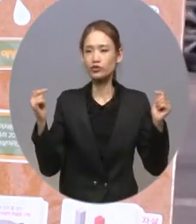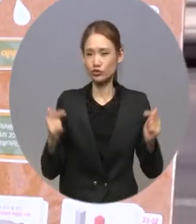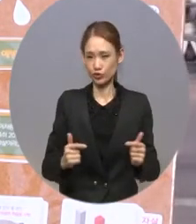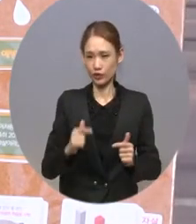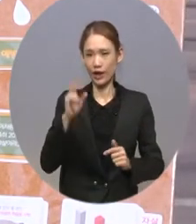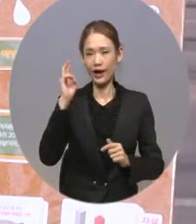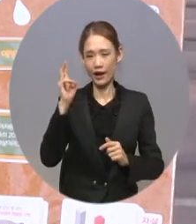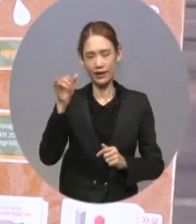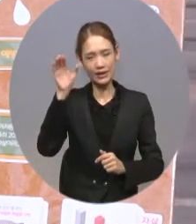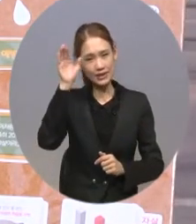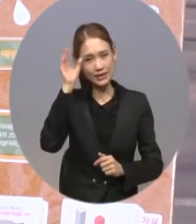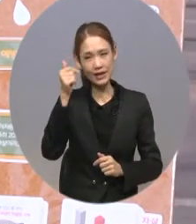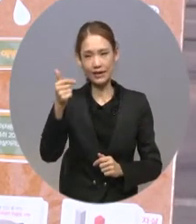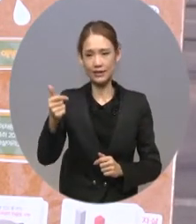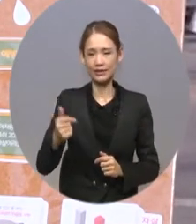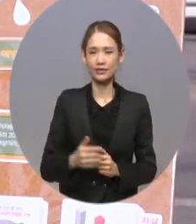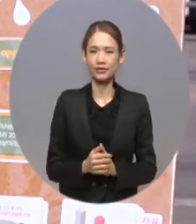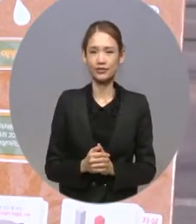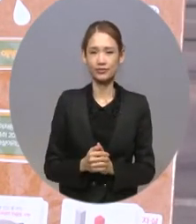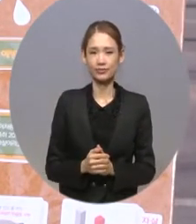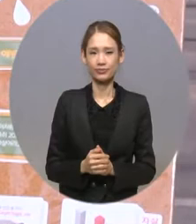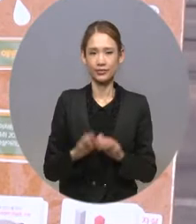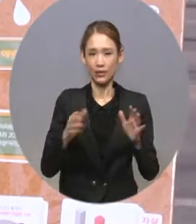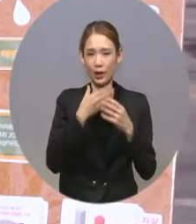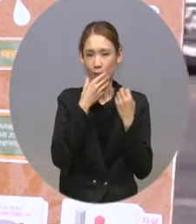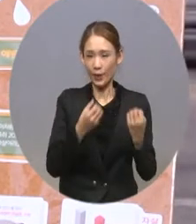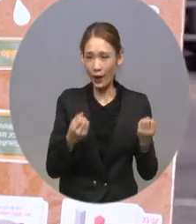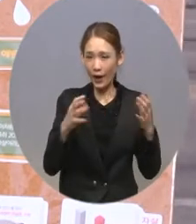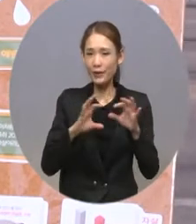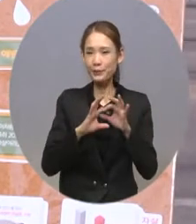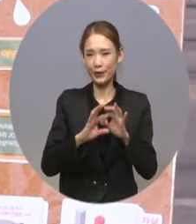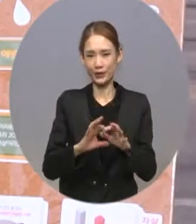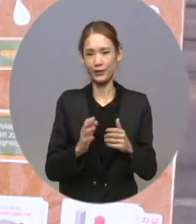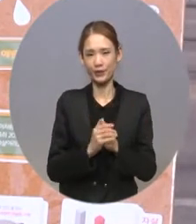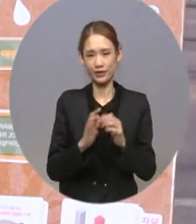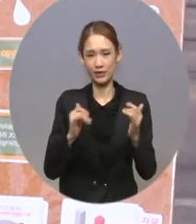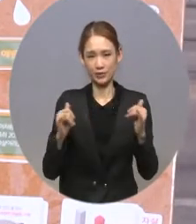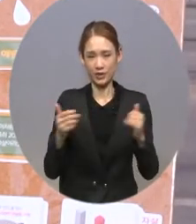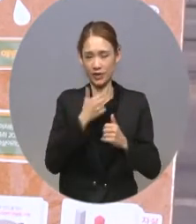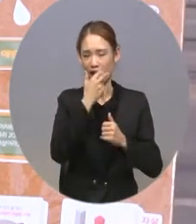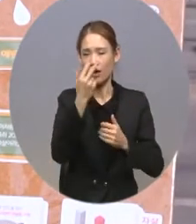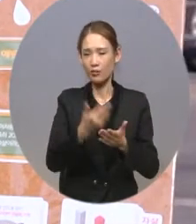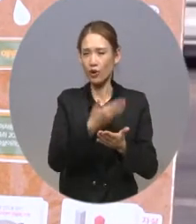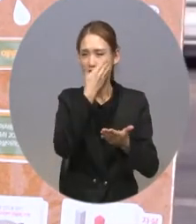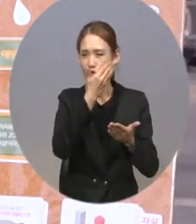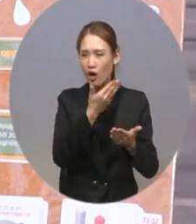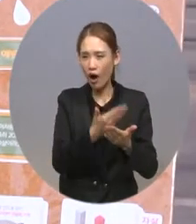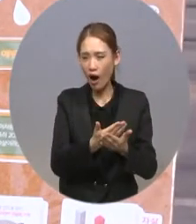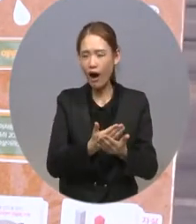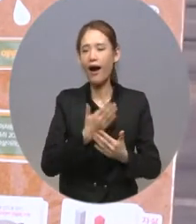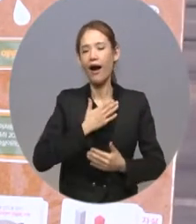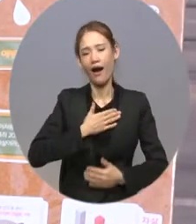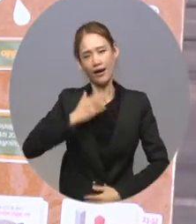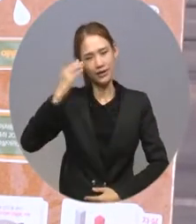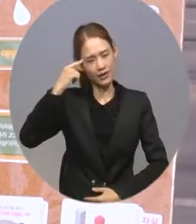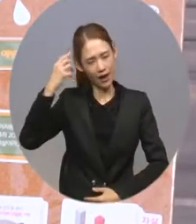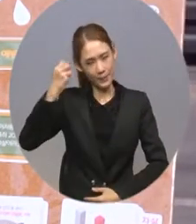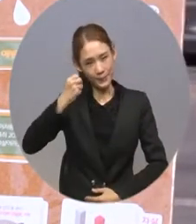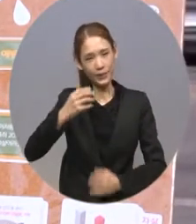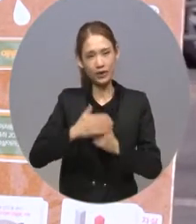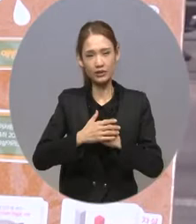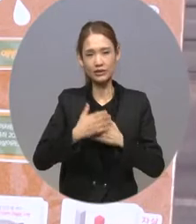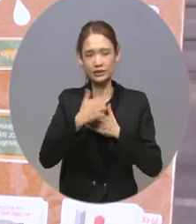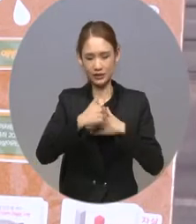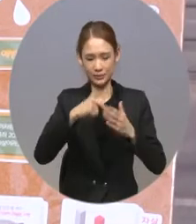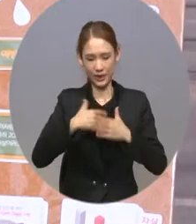것으로 기대하고 있습니다. 이번 캠페인을 통해 시민들은 생명의 중요성을 알게 되고 심리적 안정의 중요성